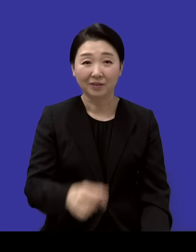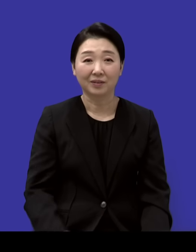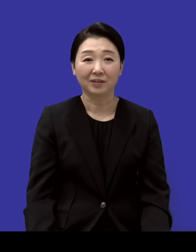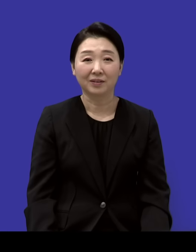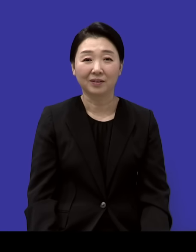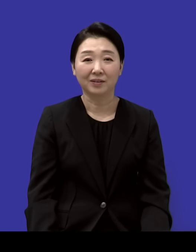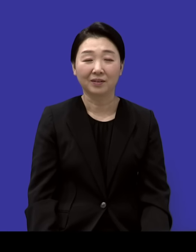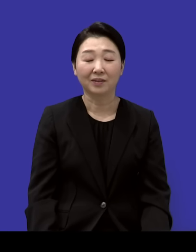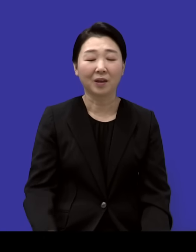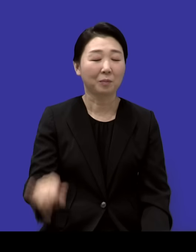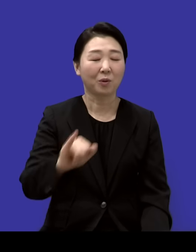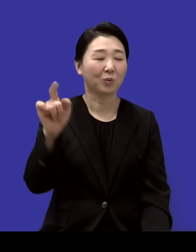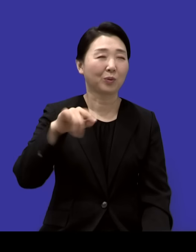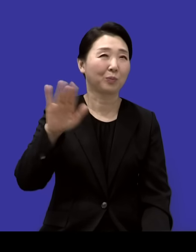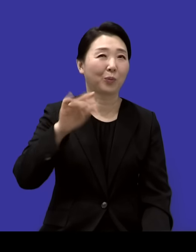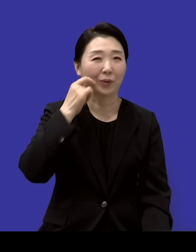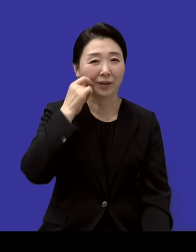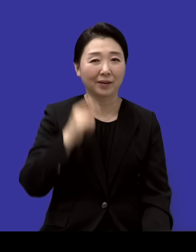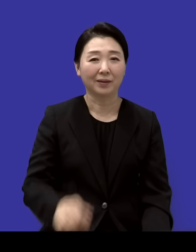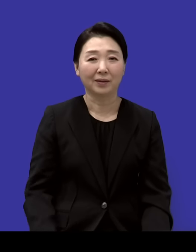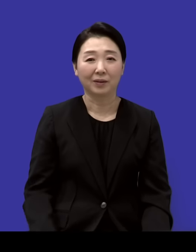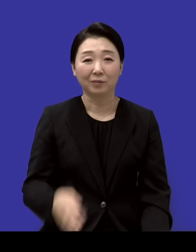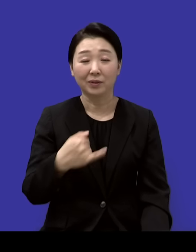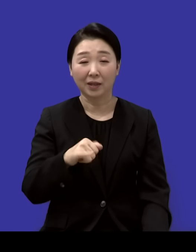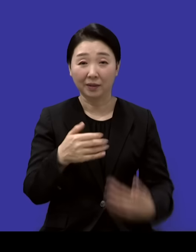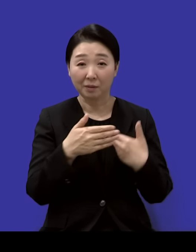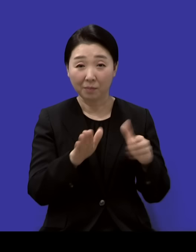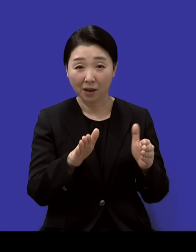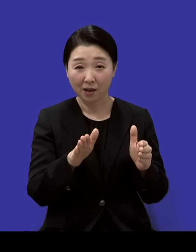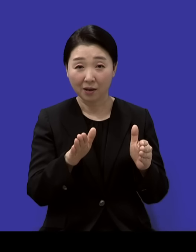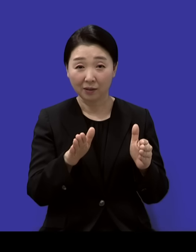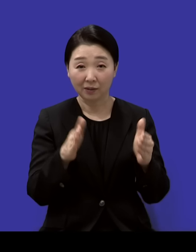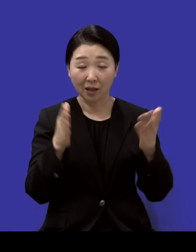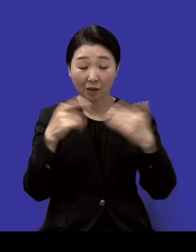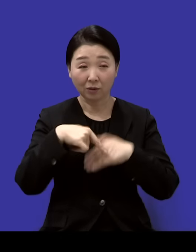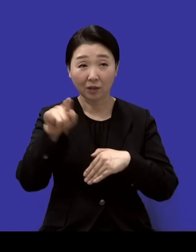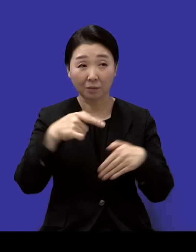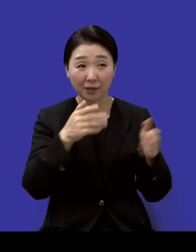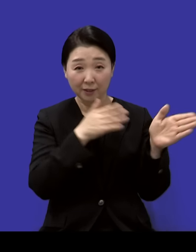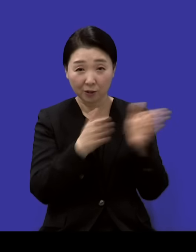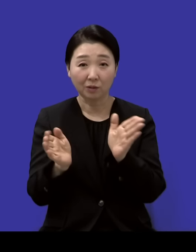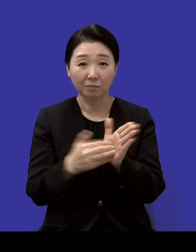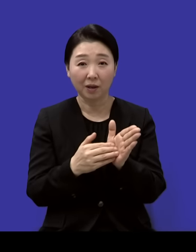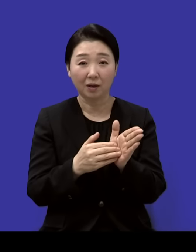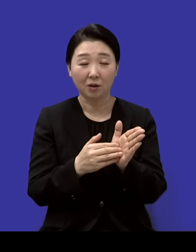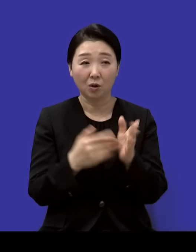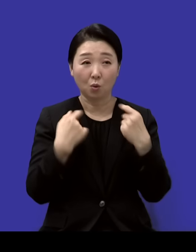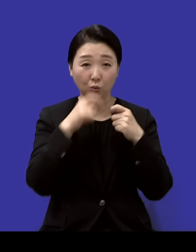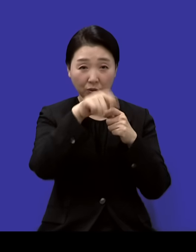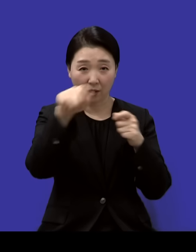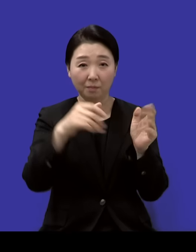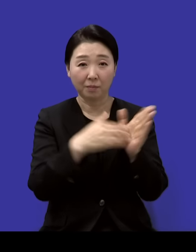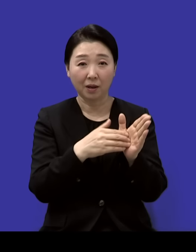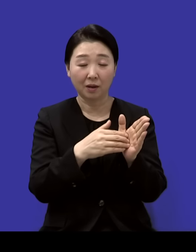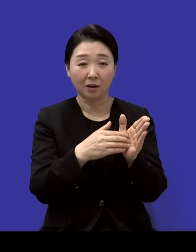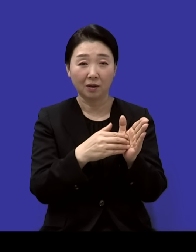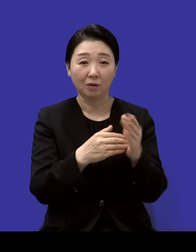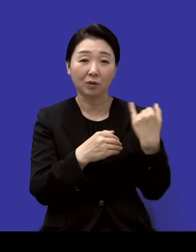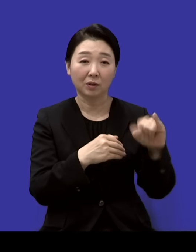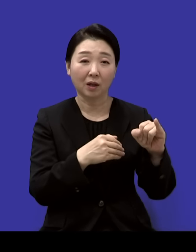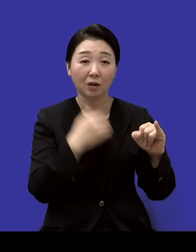파리가 미안해합니다. 그죠? 제 딸 방을 제가 애가 학교 간 다음에 싹 치워놓거든요. 옷도 걸어놓고. 네. 근데 이